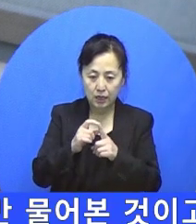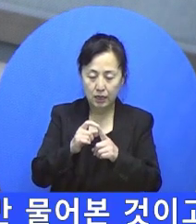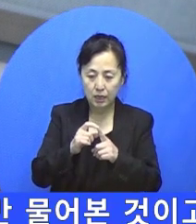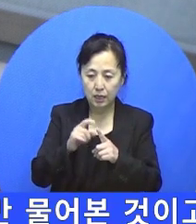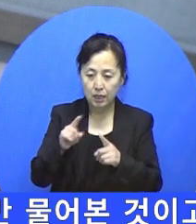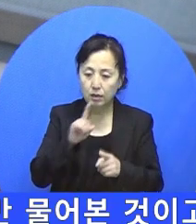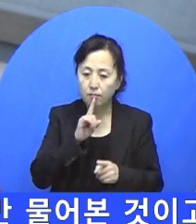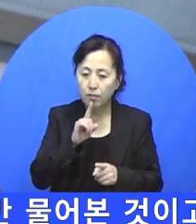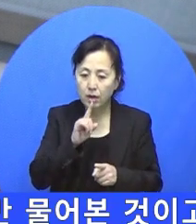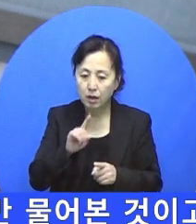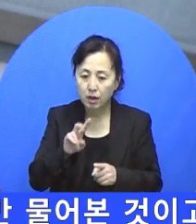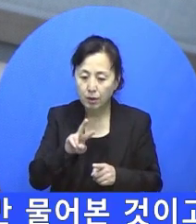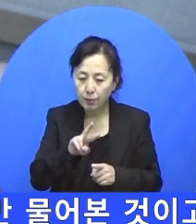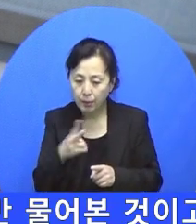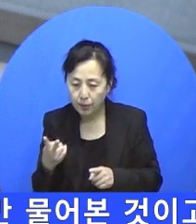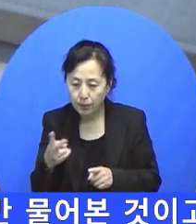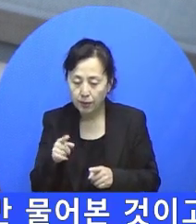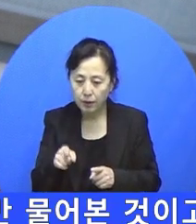정말로